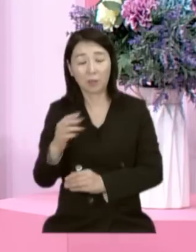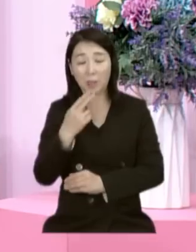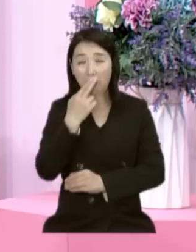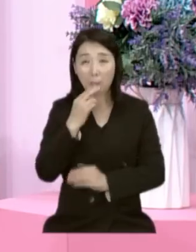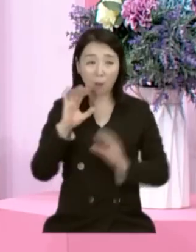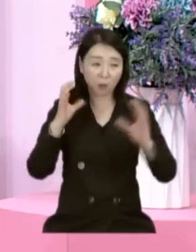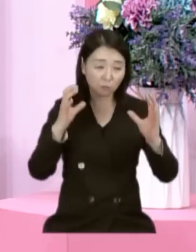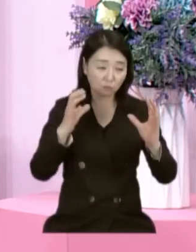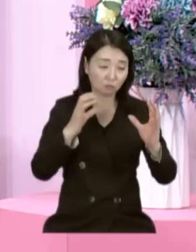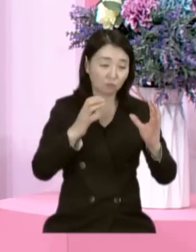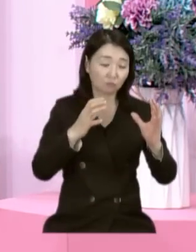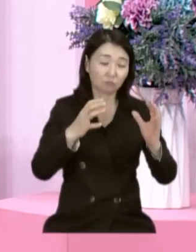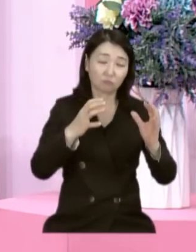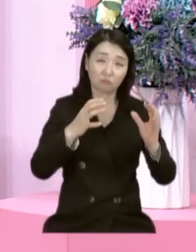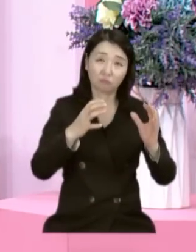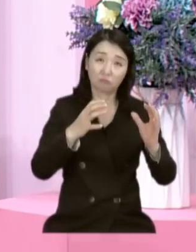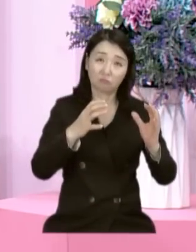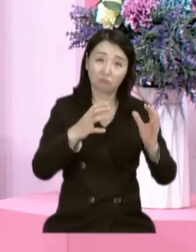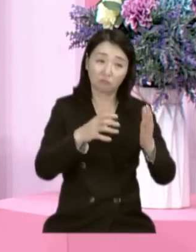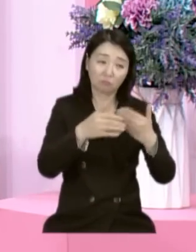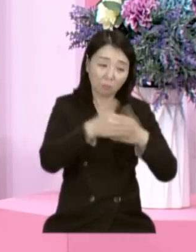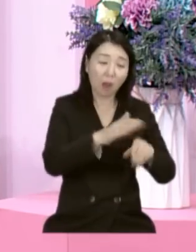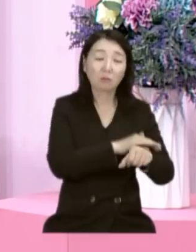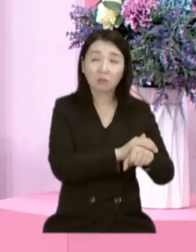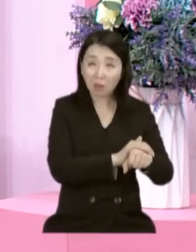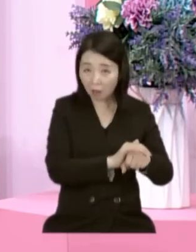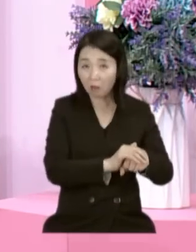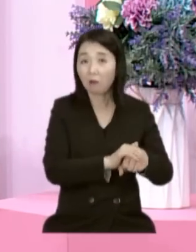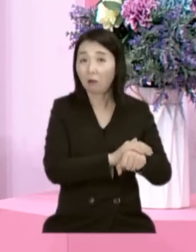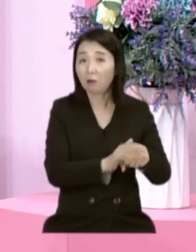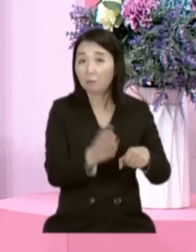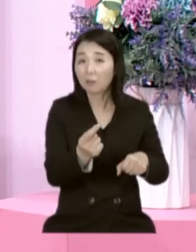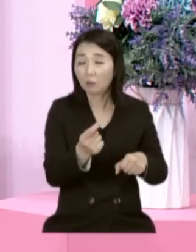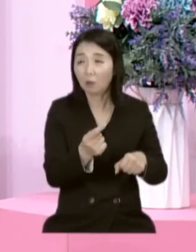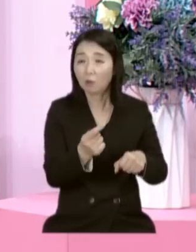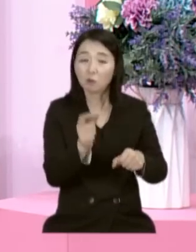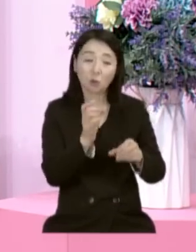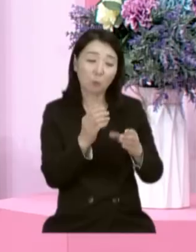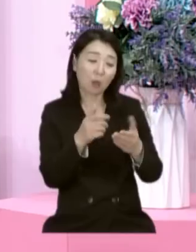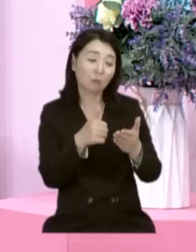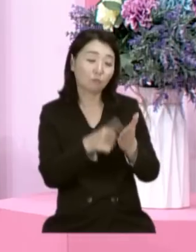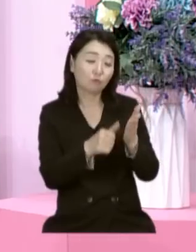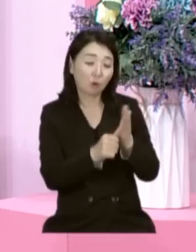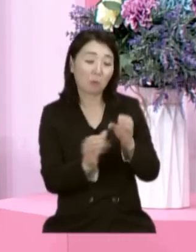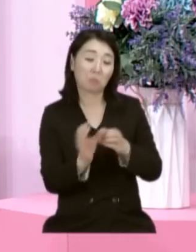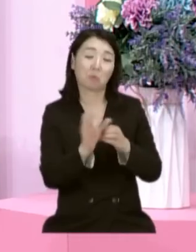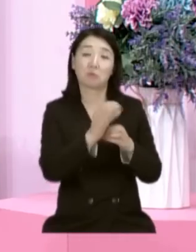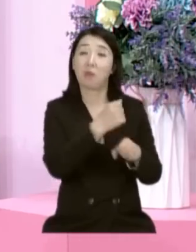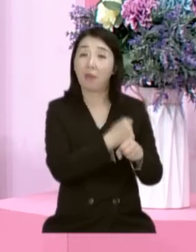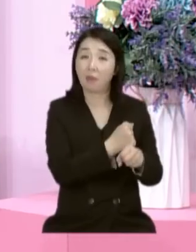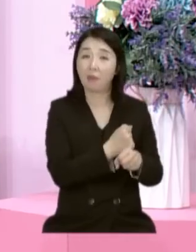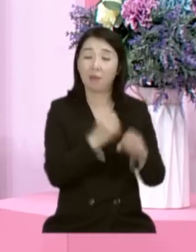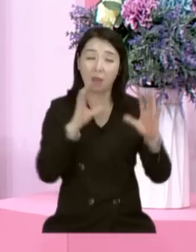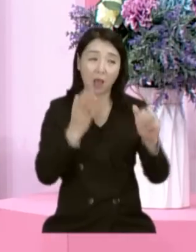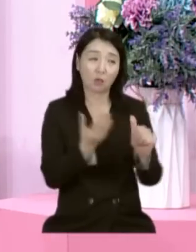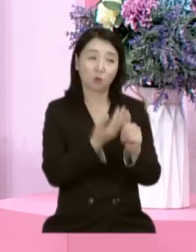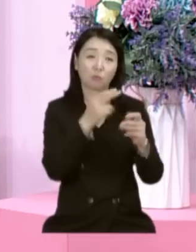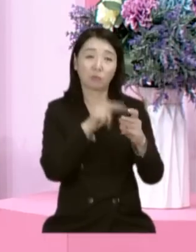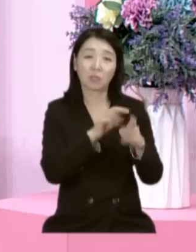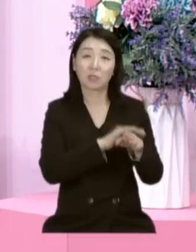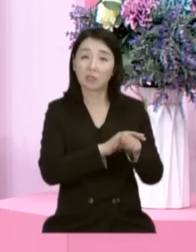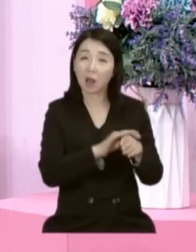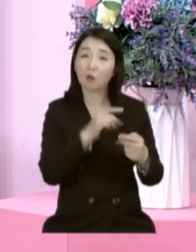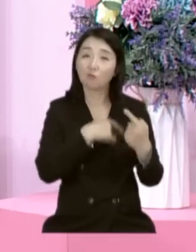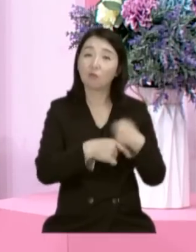다 잘 돼 있거든요. 그쵸? 여기에 조금만 더 보충해서 네. 시설을 보충해서 육아 돌봄 센터를 잘